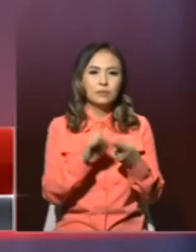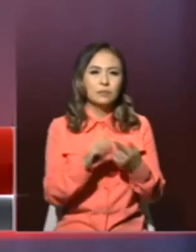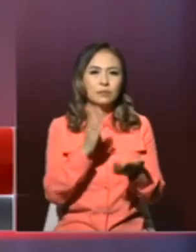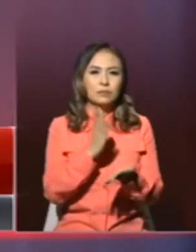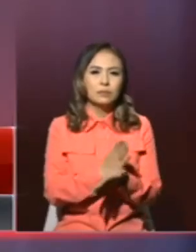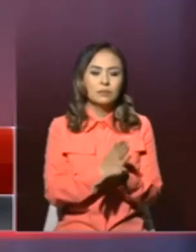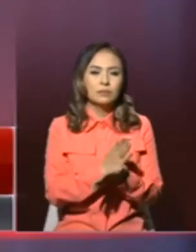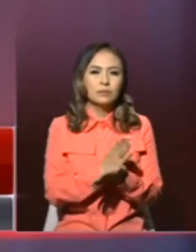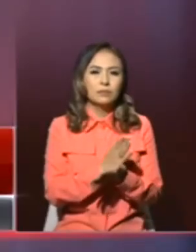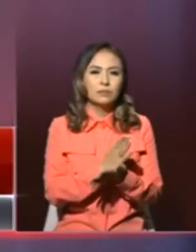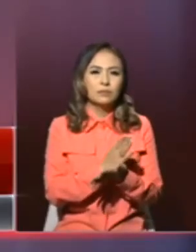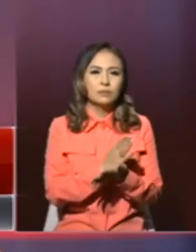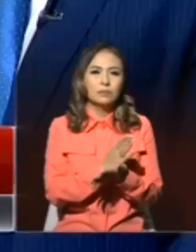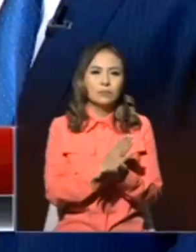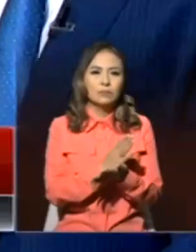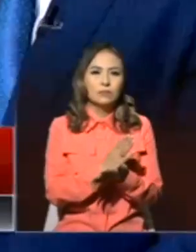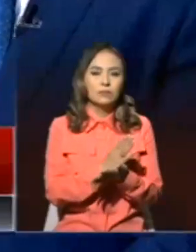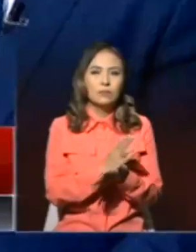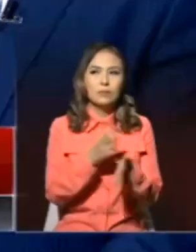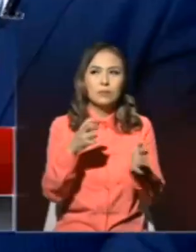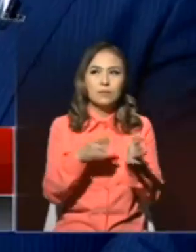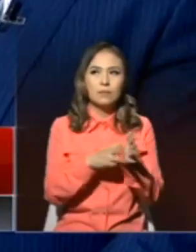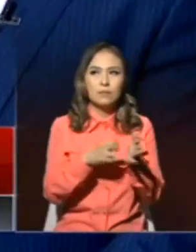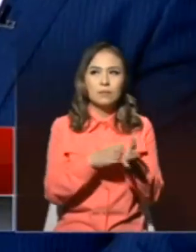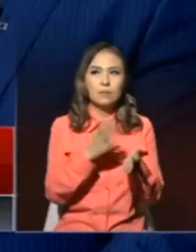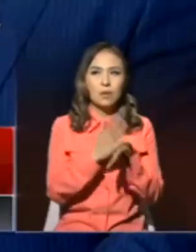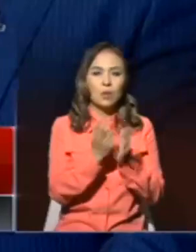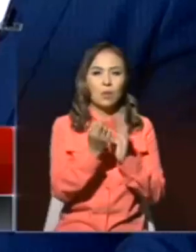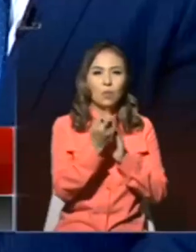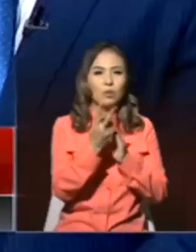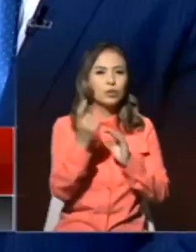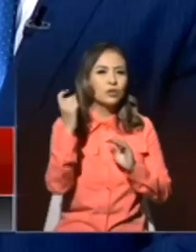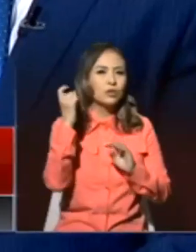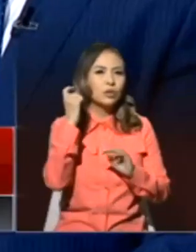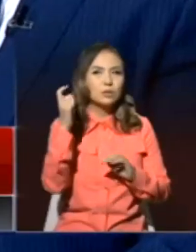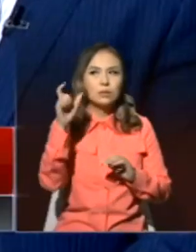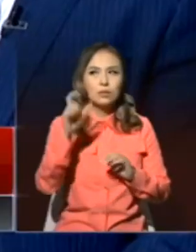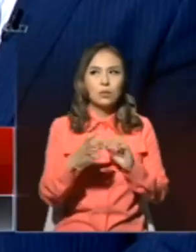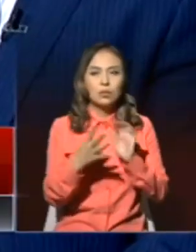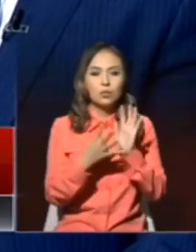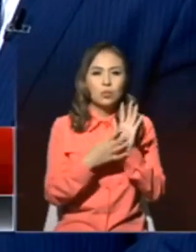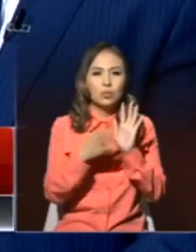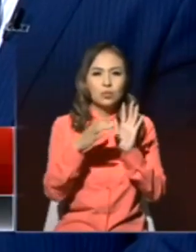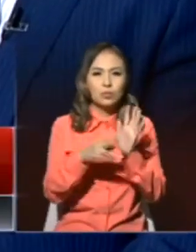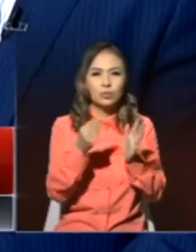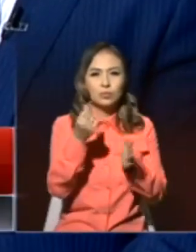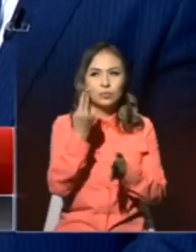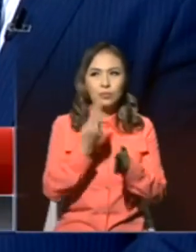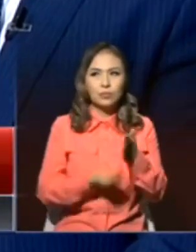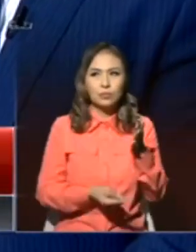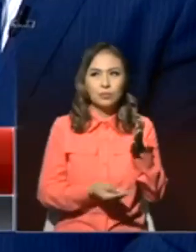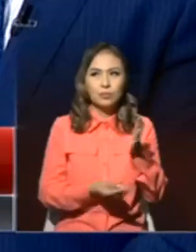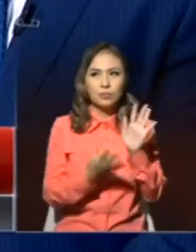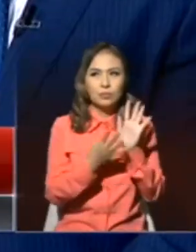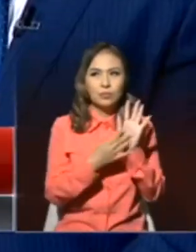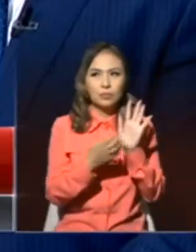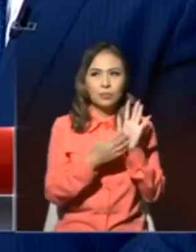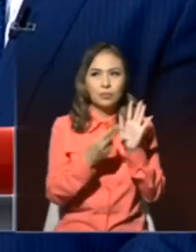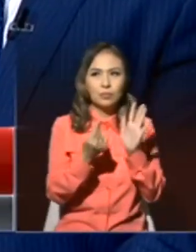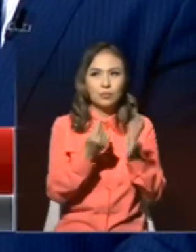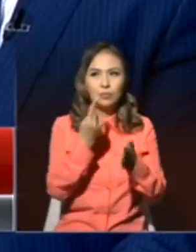Лотоматикте маған хаты тұр. 12 жасар бала 900 мың теңге ұтылып, маған жазды. Қанша? 900 мың